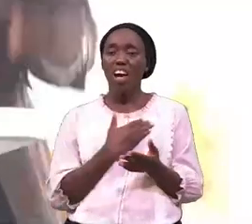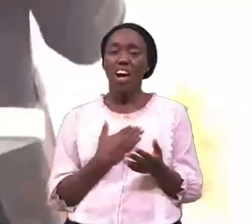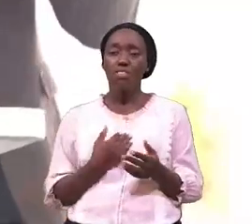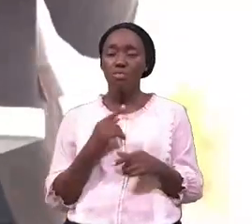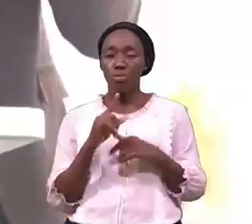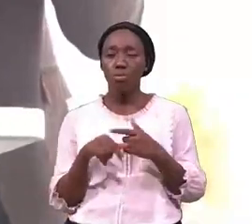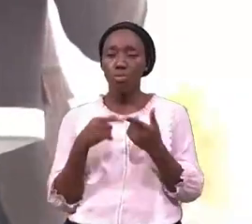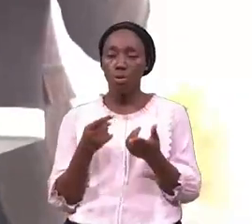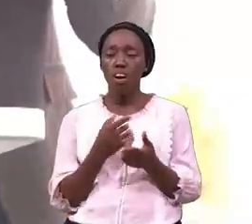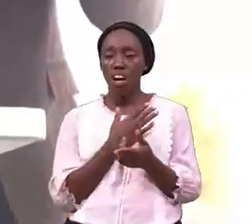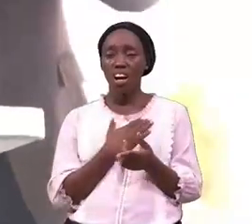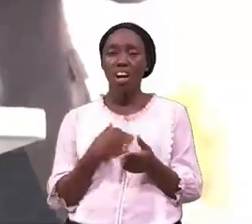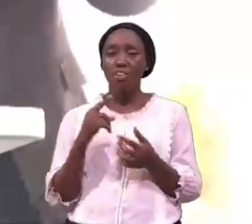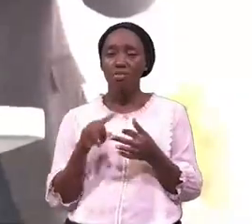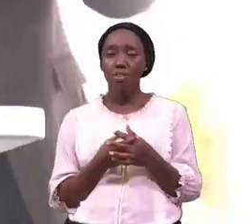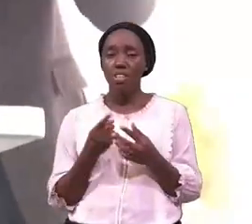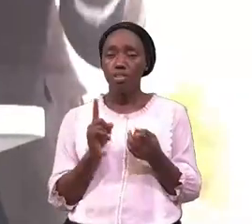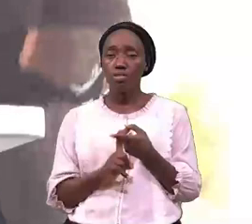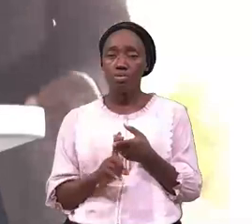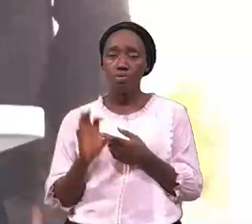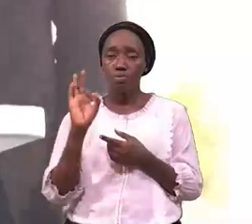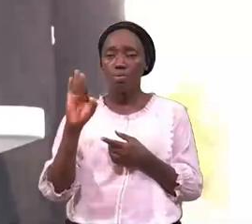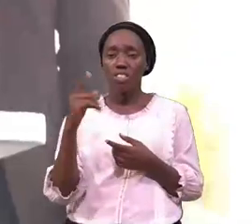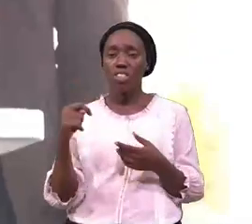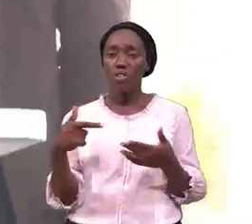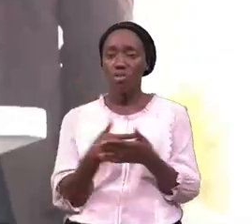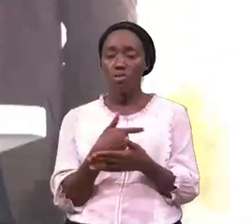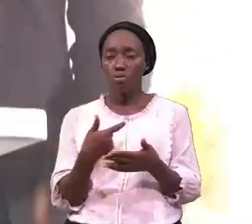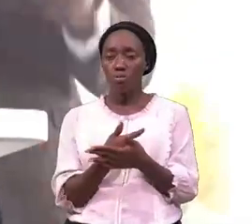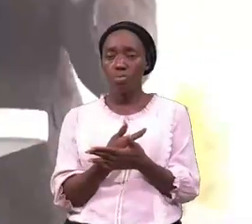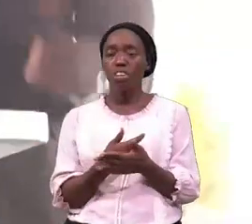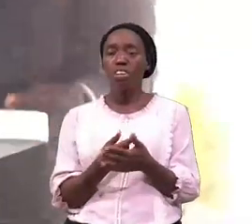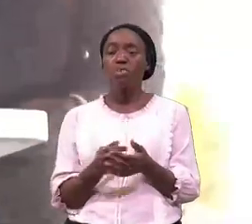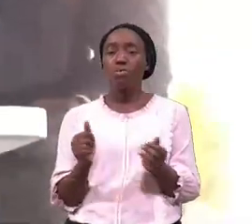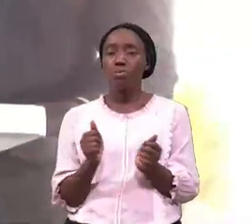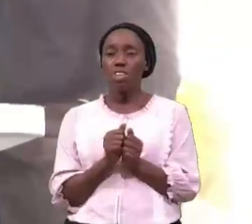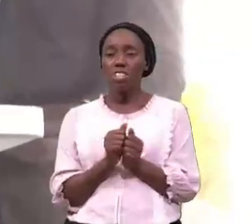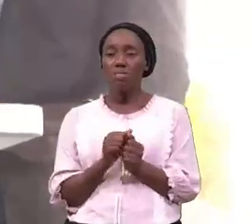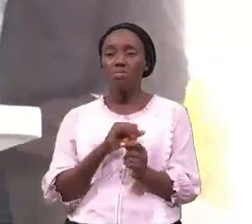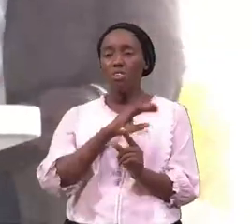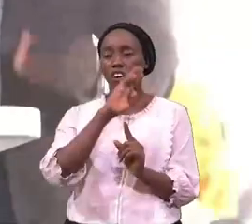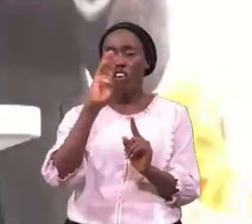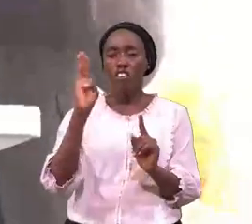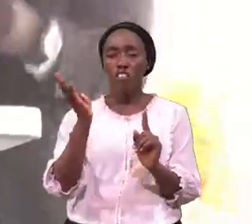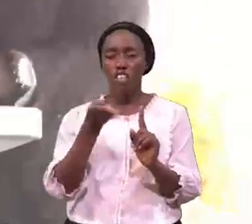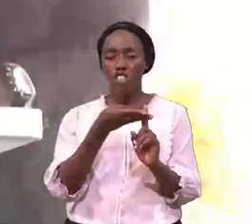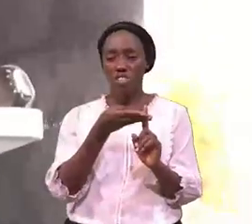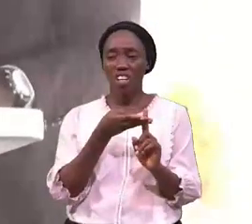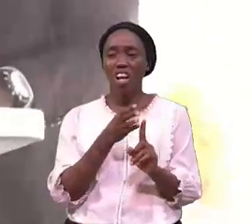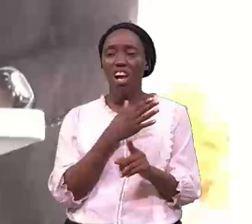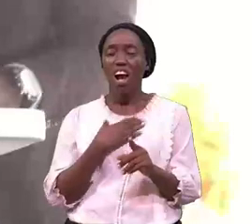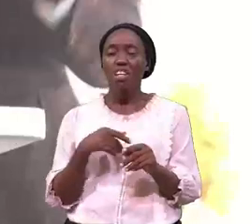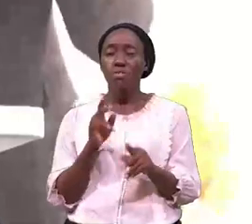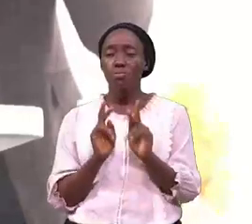vas, et tu commences à prêcher l'évangile de façon persuasive, et les gens diront,